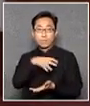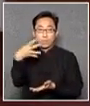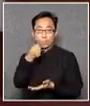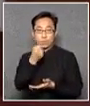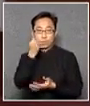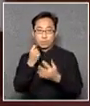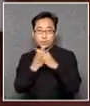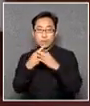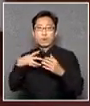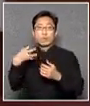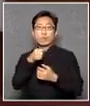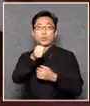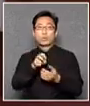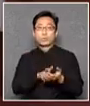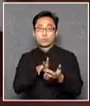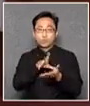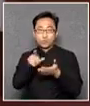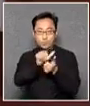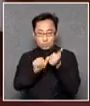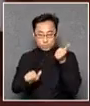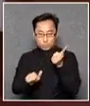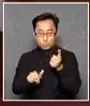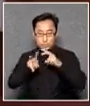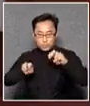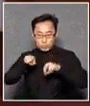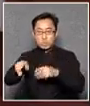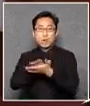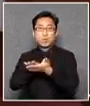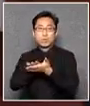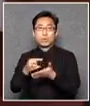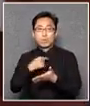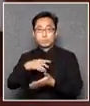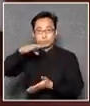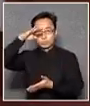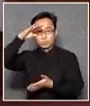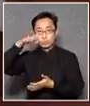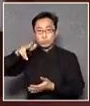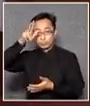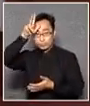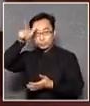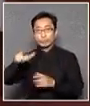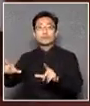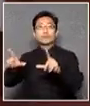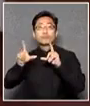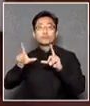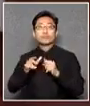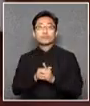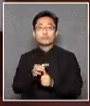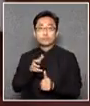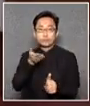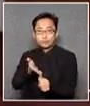權法》成立專責委員會調查事件，要求政府向公眾交代追究責